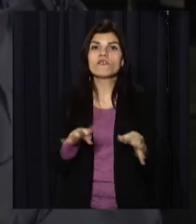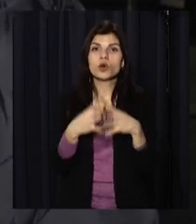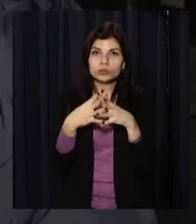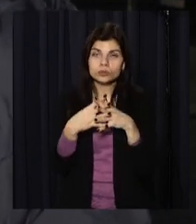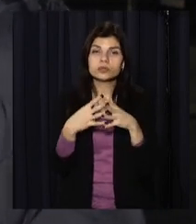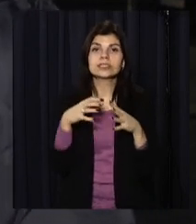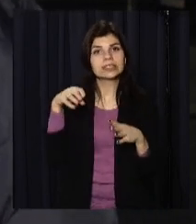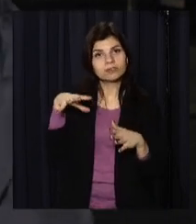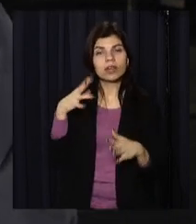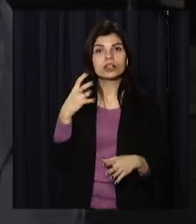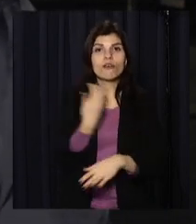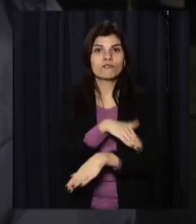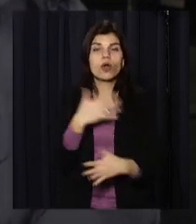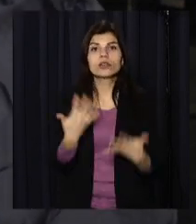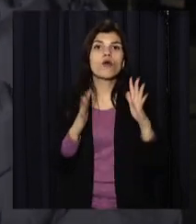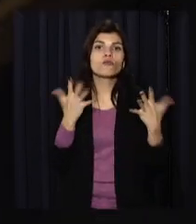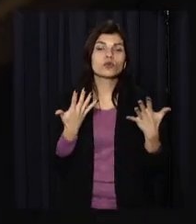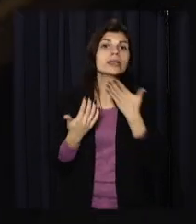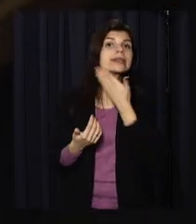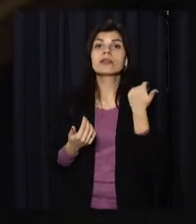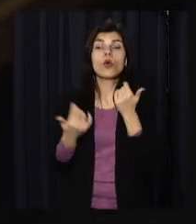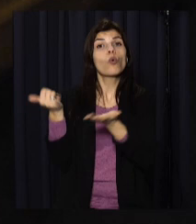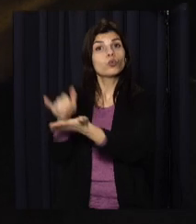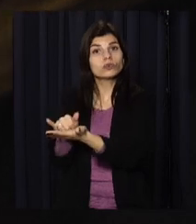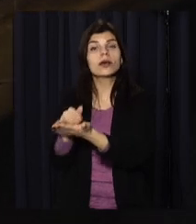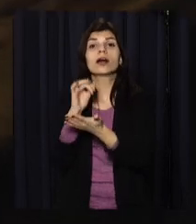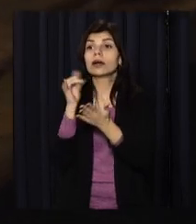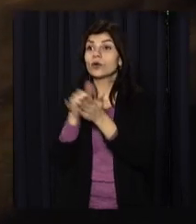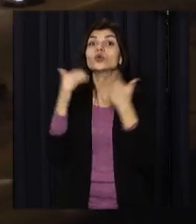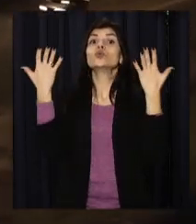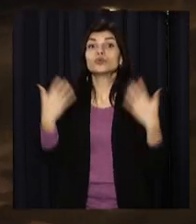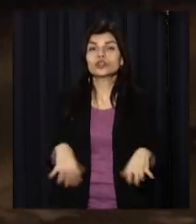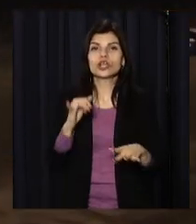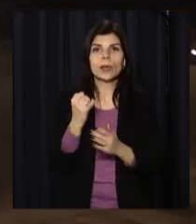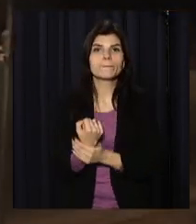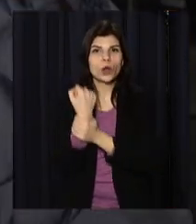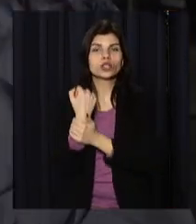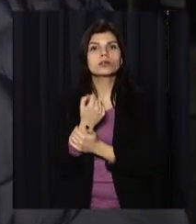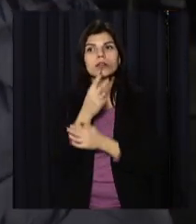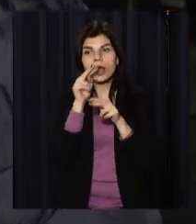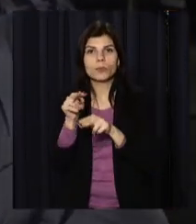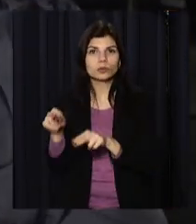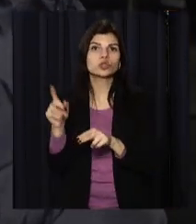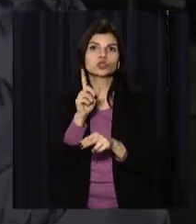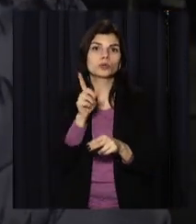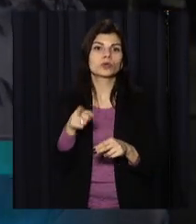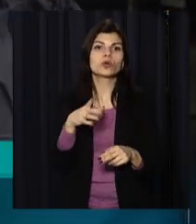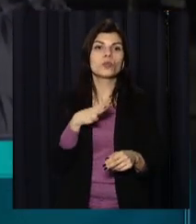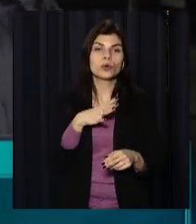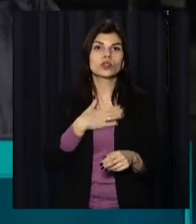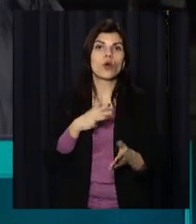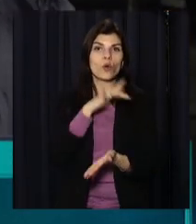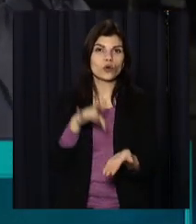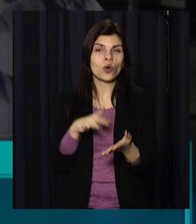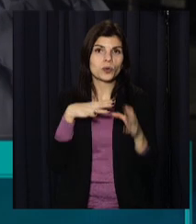наружного освітлення на вулицях, де його немає взагалі, і підтримання існуючого наружного освітлення. Слідимо за тим, щоб наш город